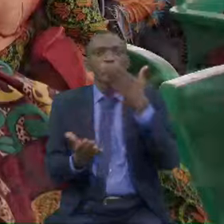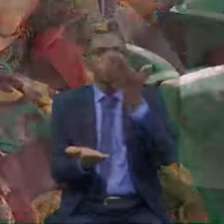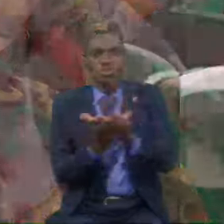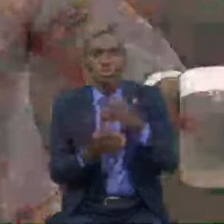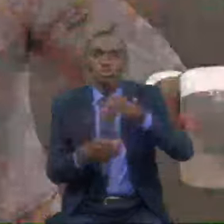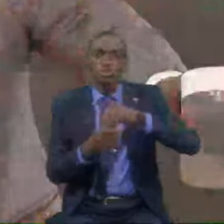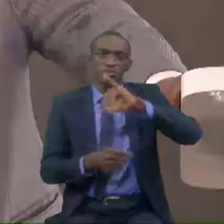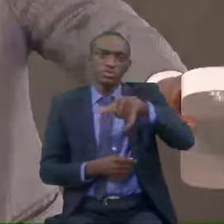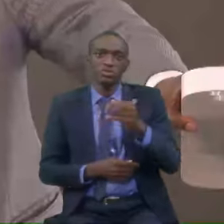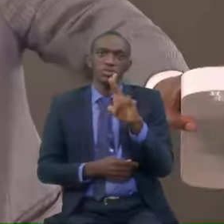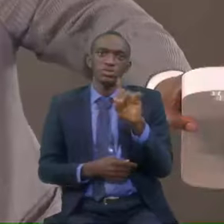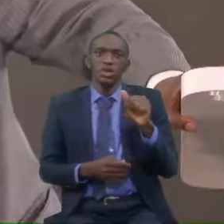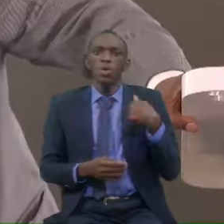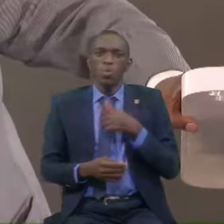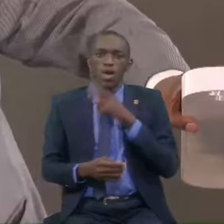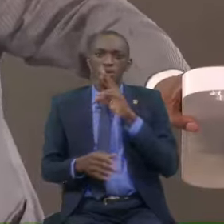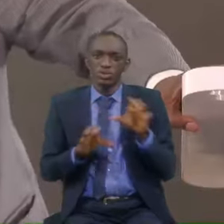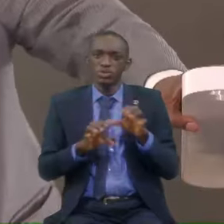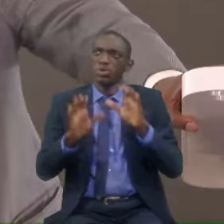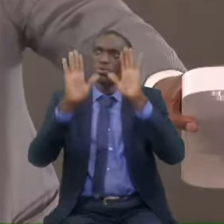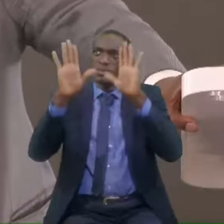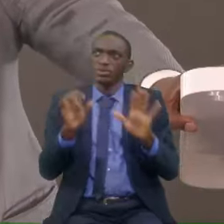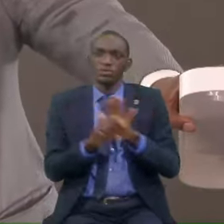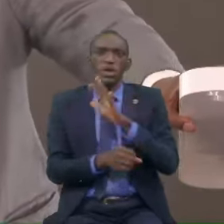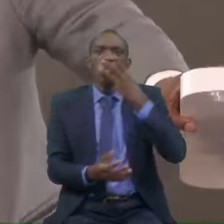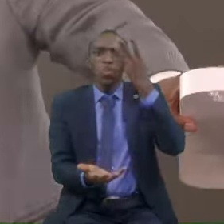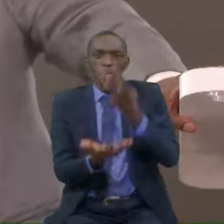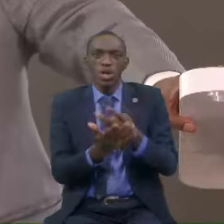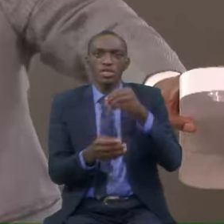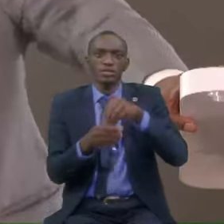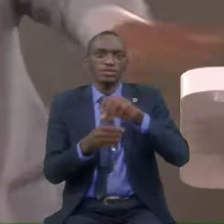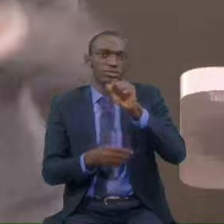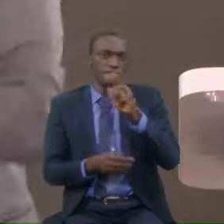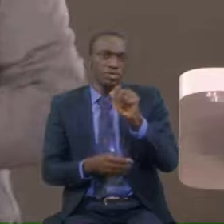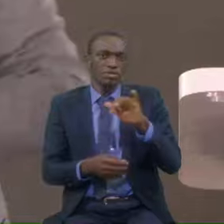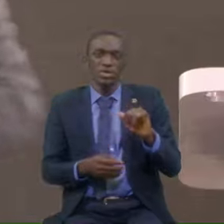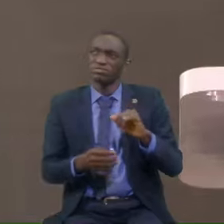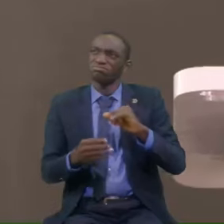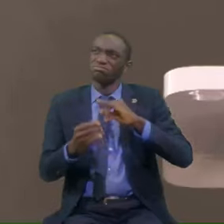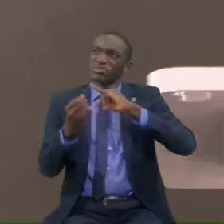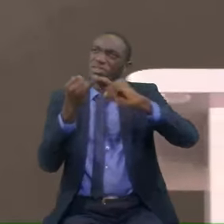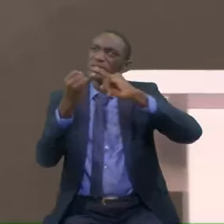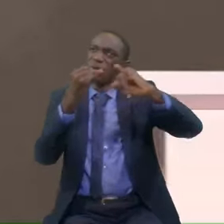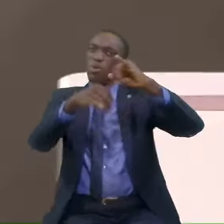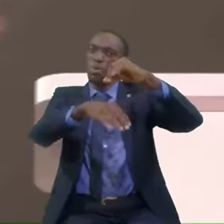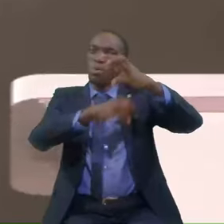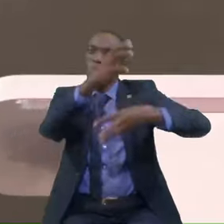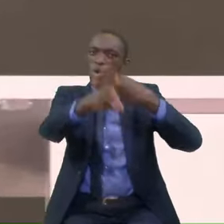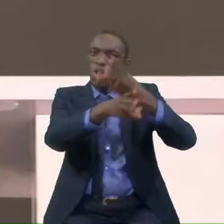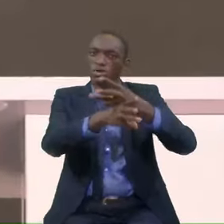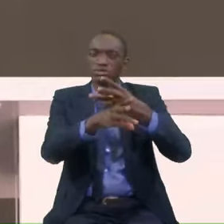en Samarie. Extrémités de la terre. Monde des païens, non! Vous